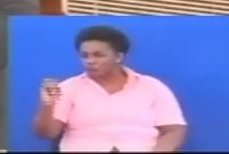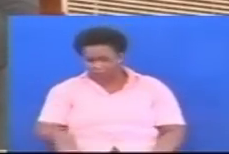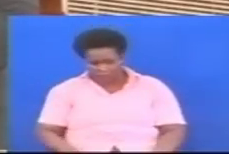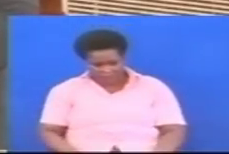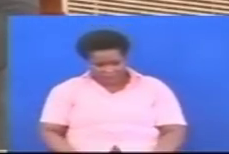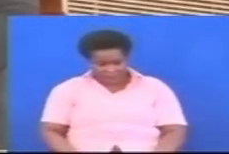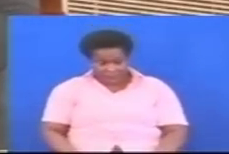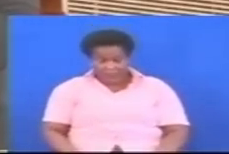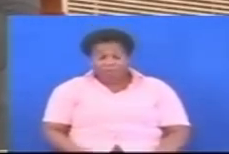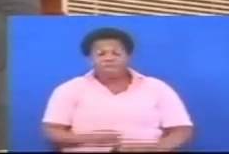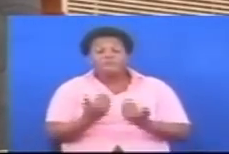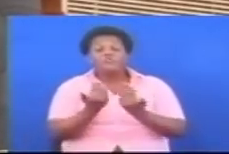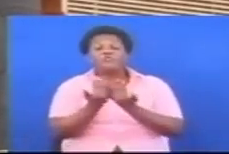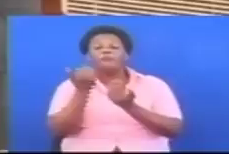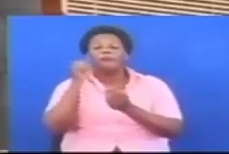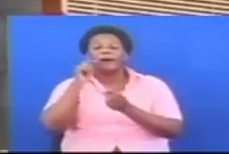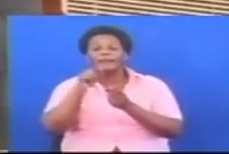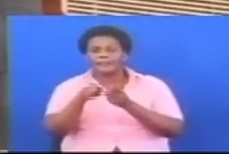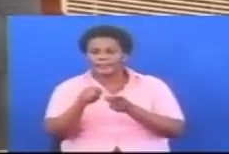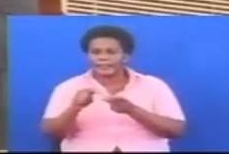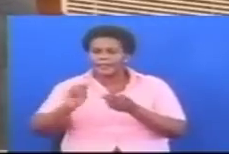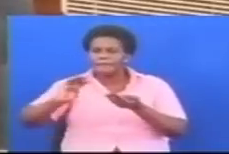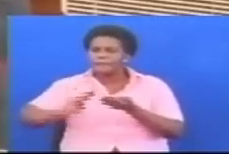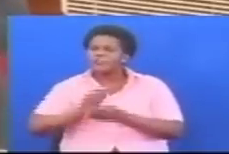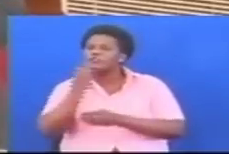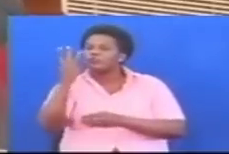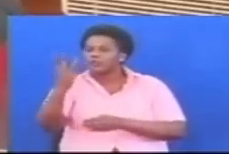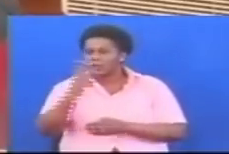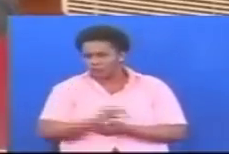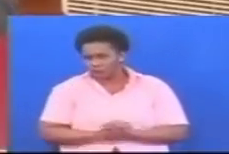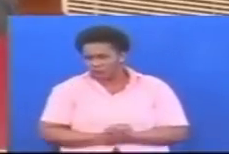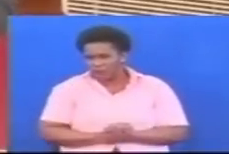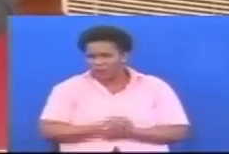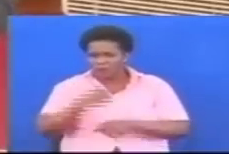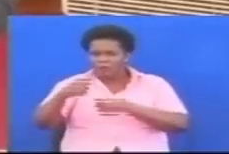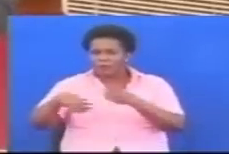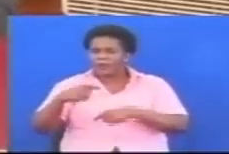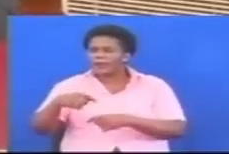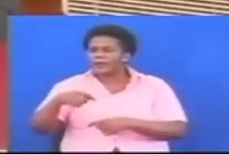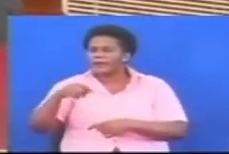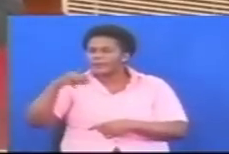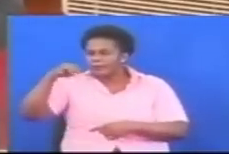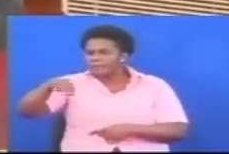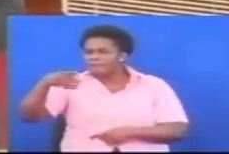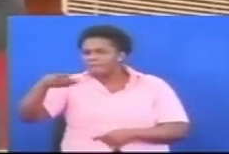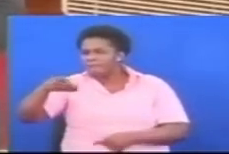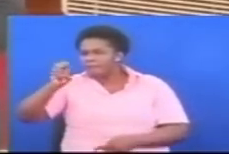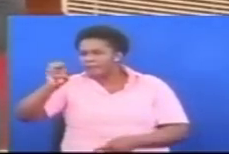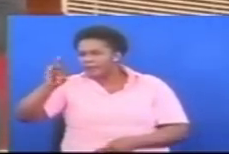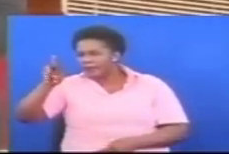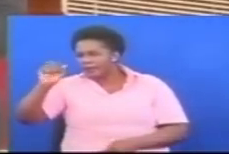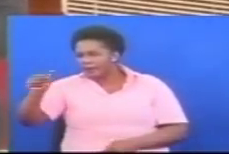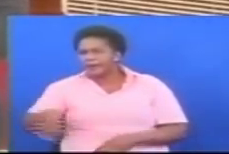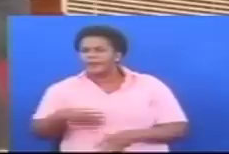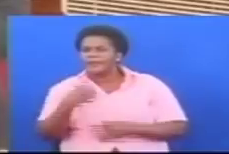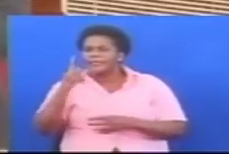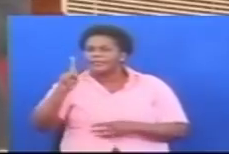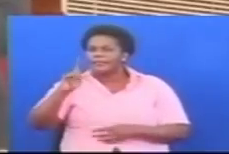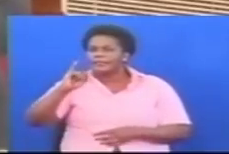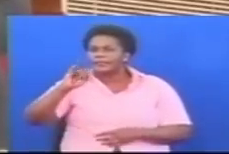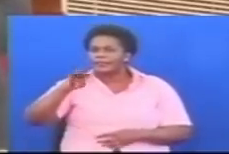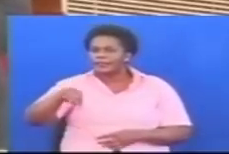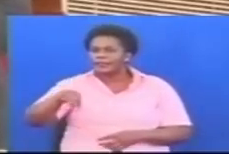tena, cha kushangaza imeombwa tena shilingi bilioni 3 kwa mradi wa Mpera na Kimbiji. Mwaka